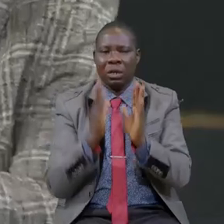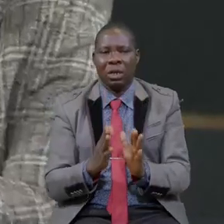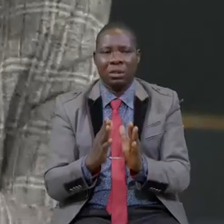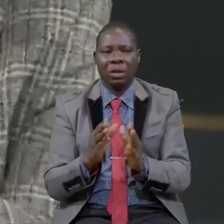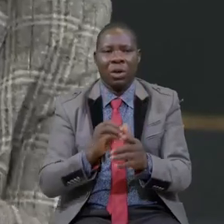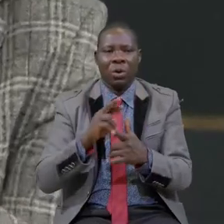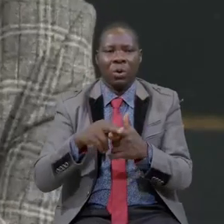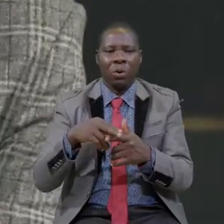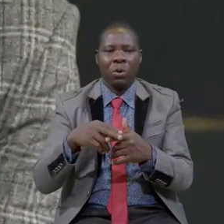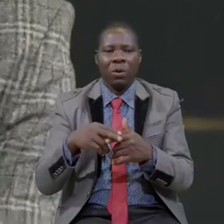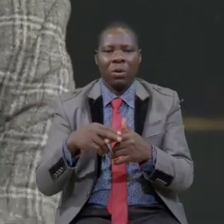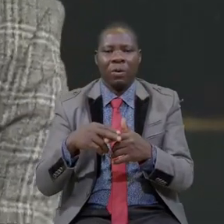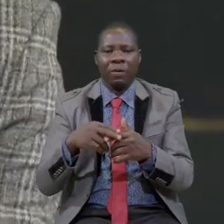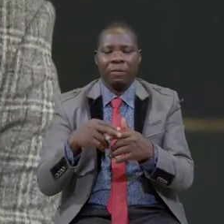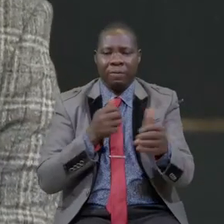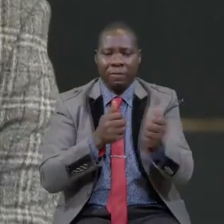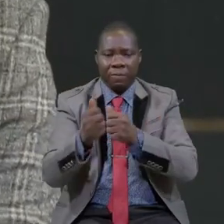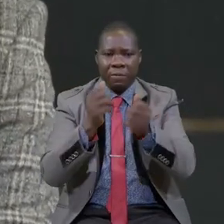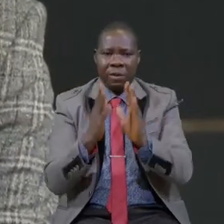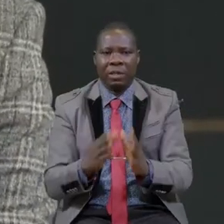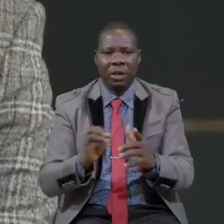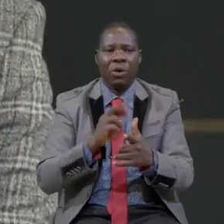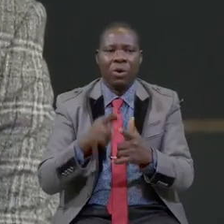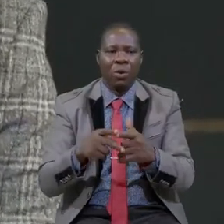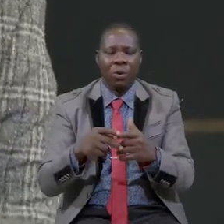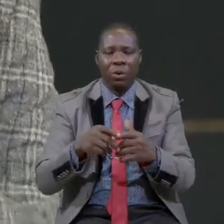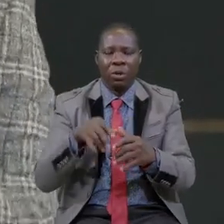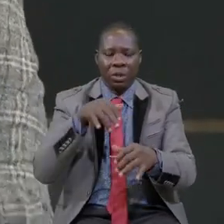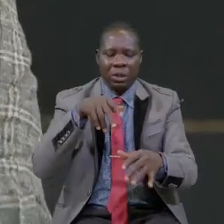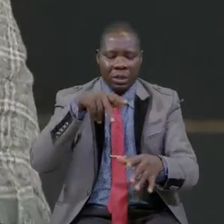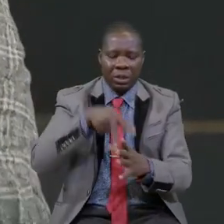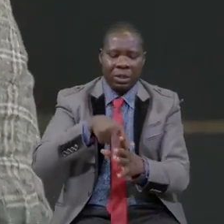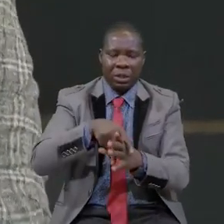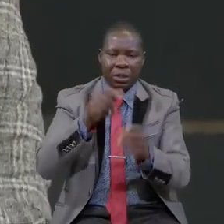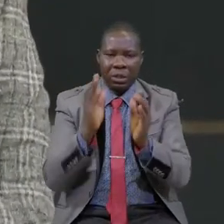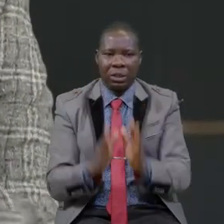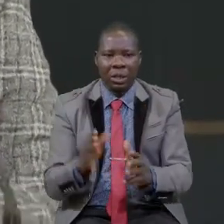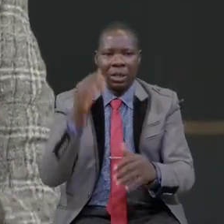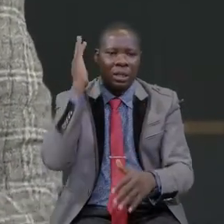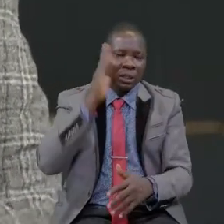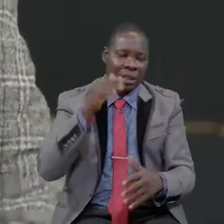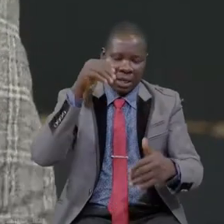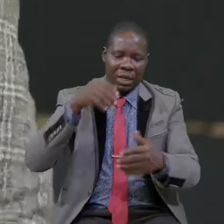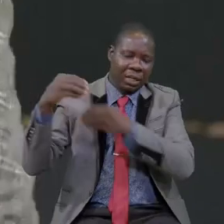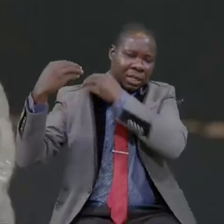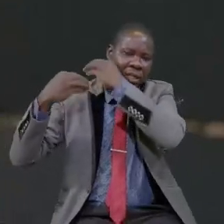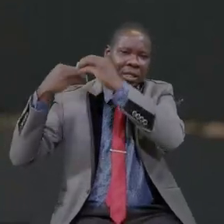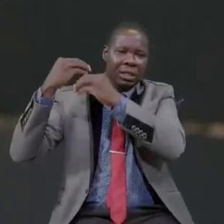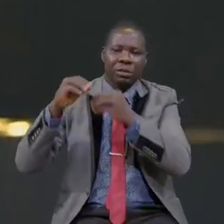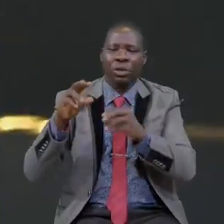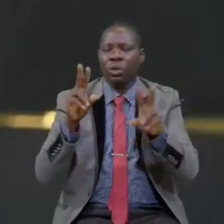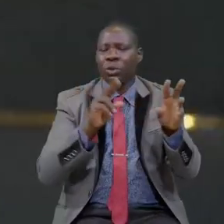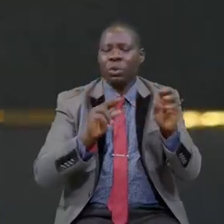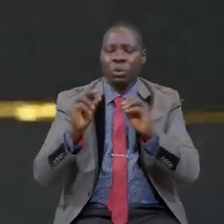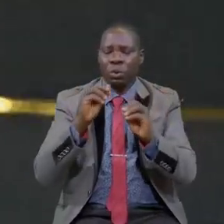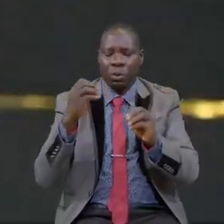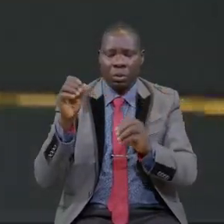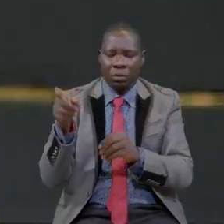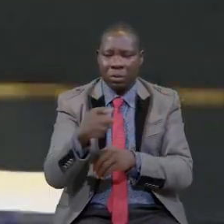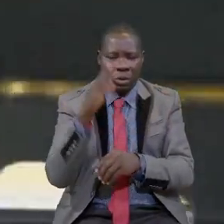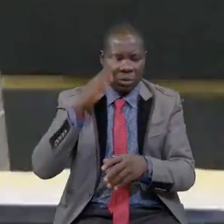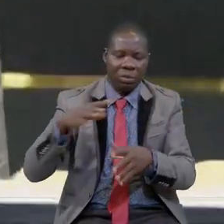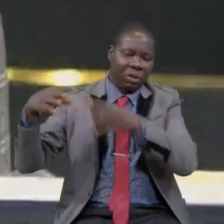ni les outrageux, ni les ravisseurs n'hériteront le royaume. Aucun d'eux